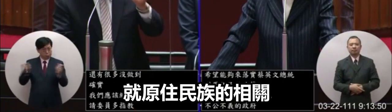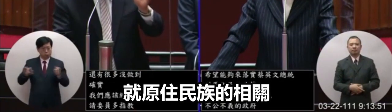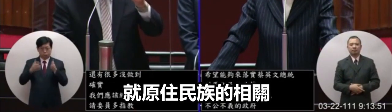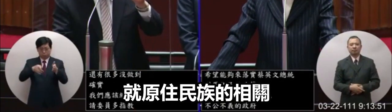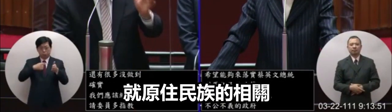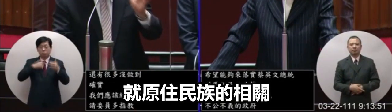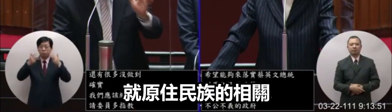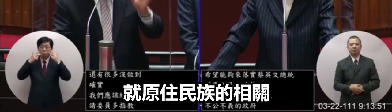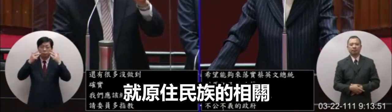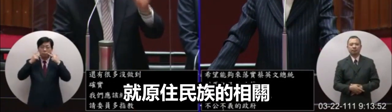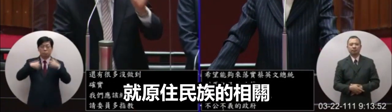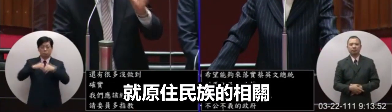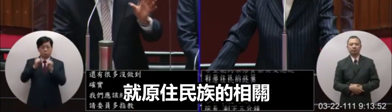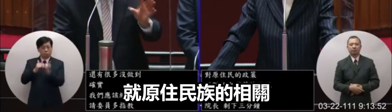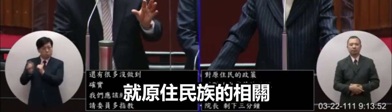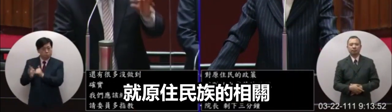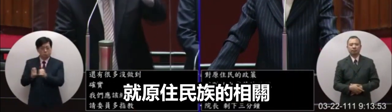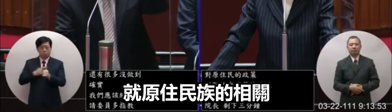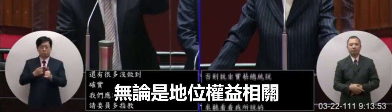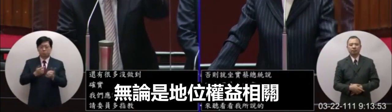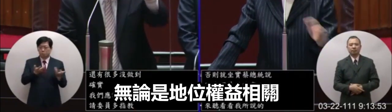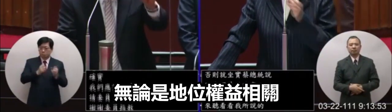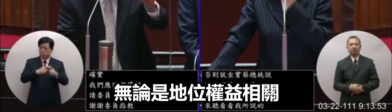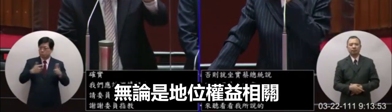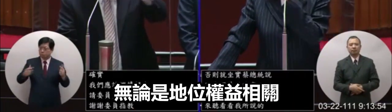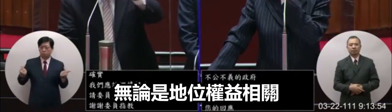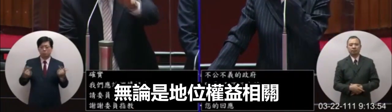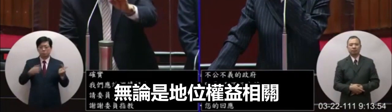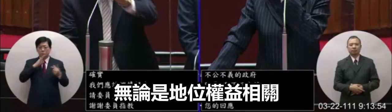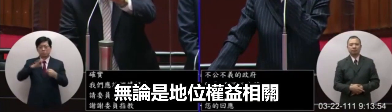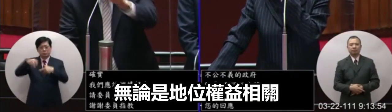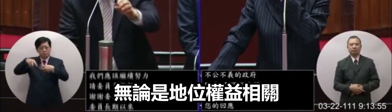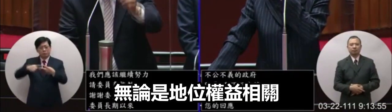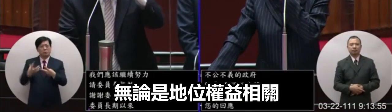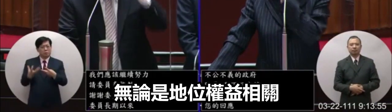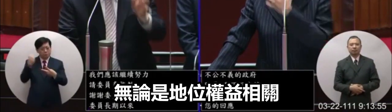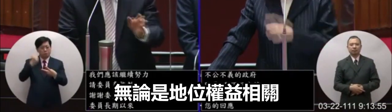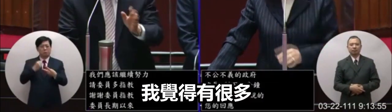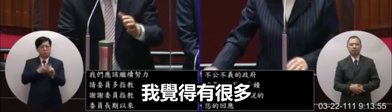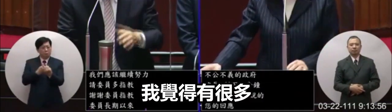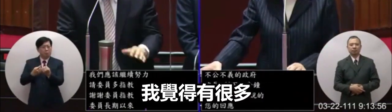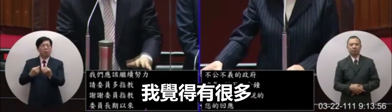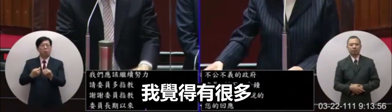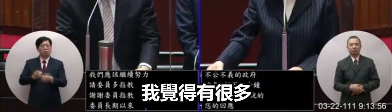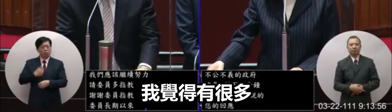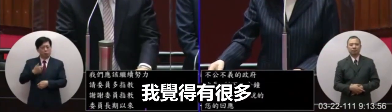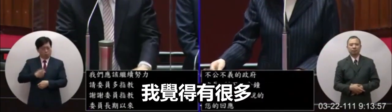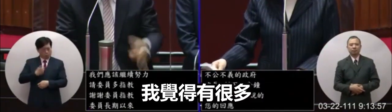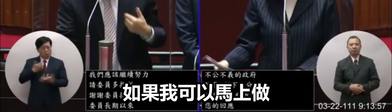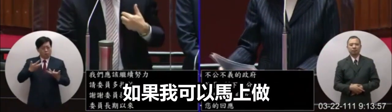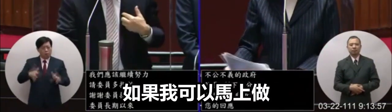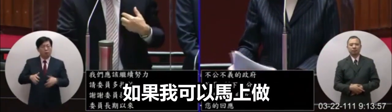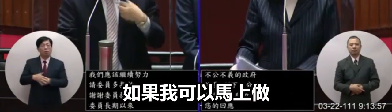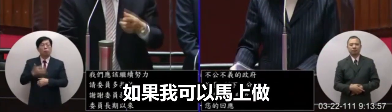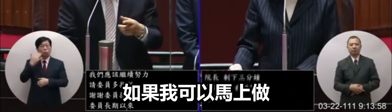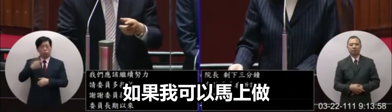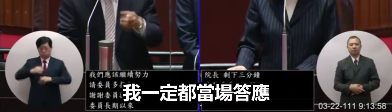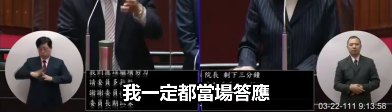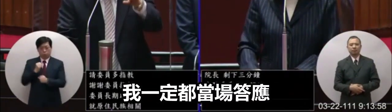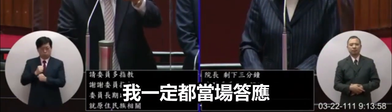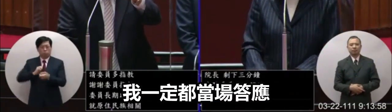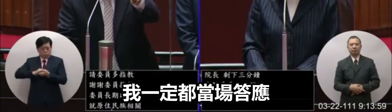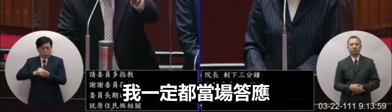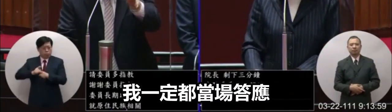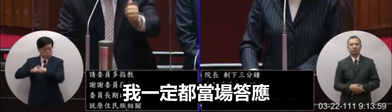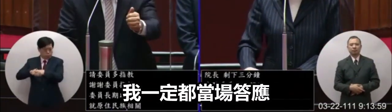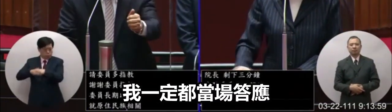来就原住民族的相关，无论是地位权益相关，我觉得有很多，如果我可以马上做，